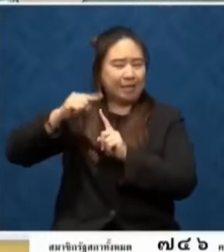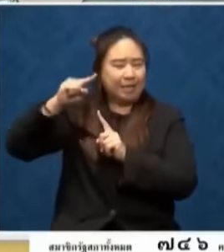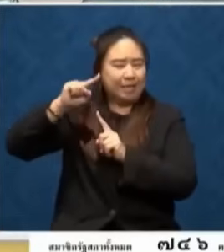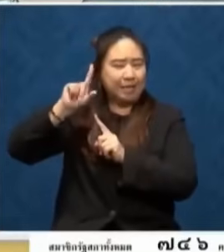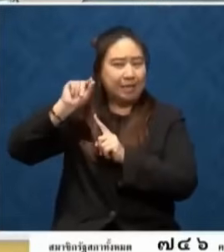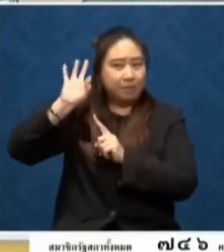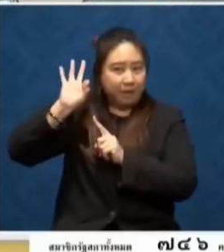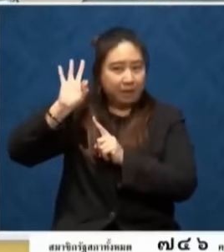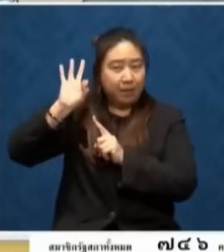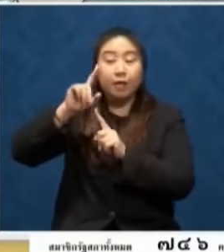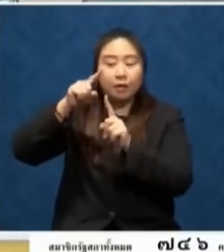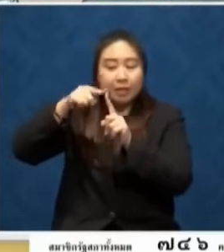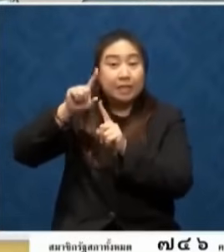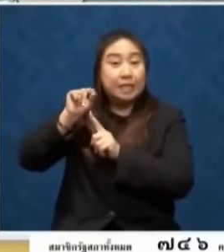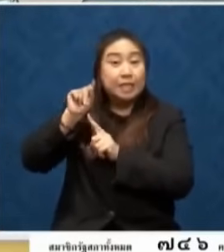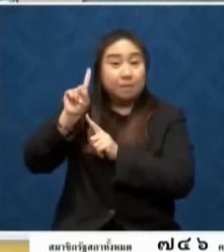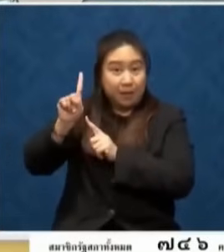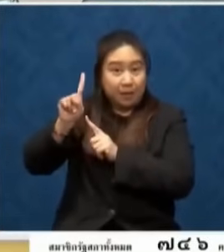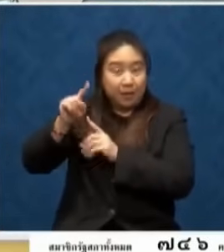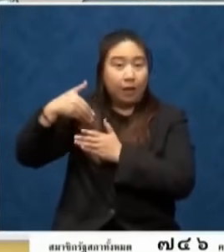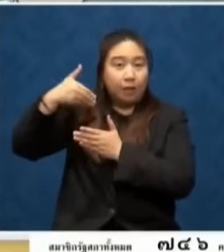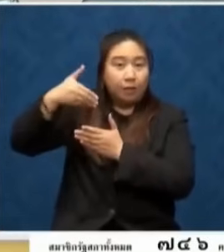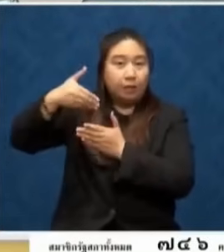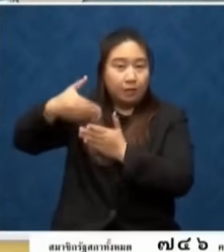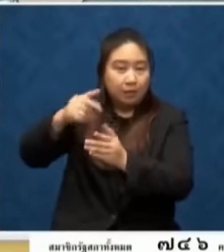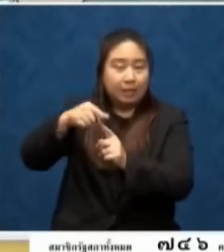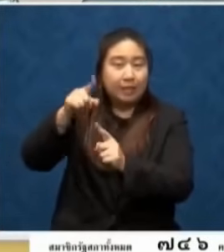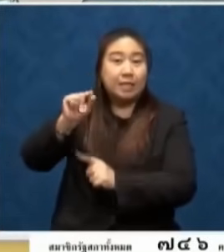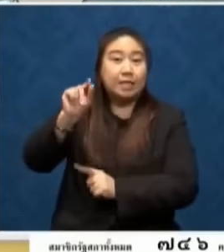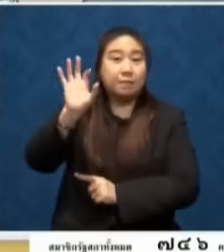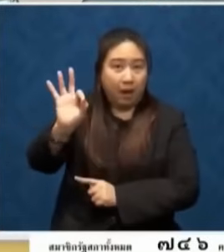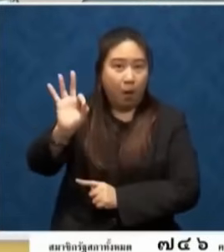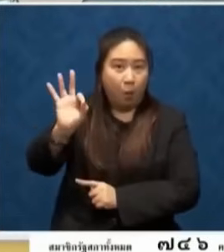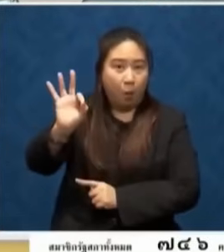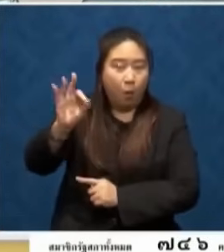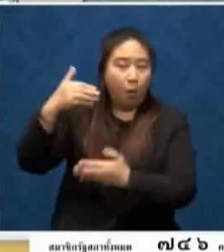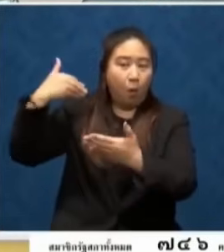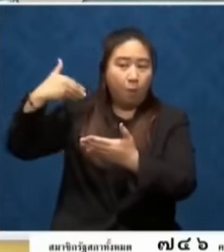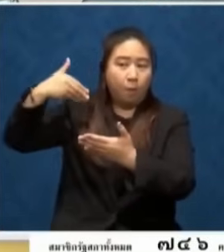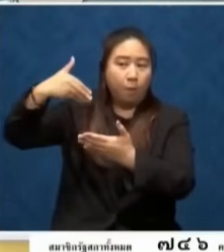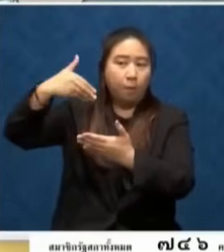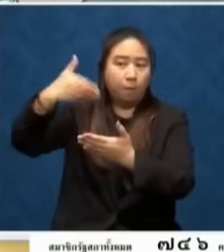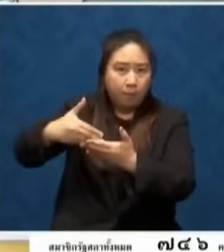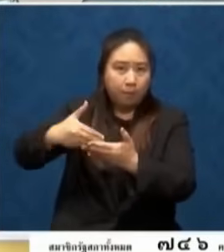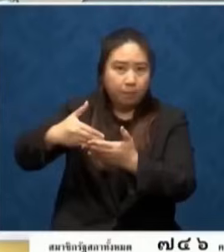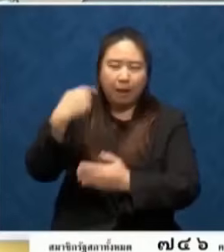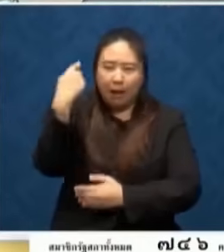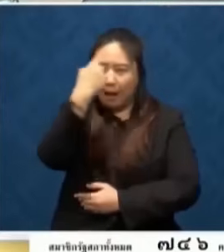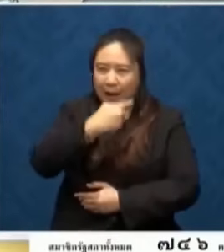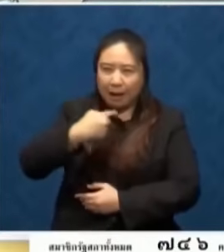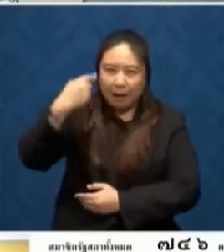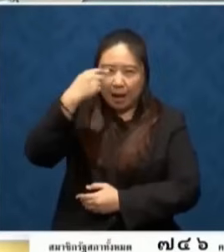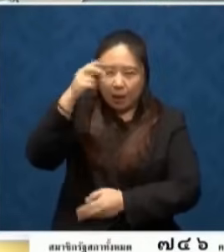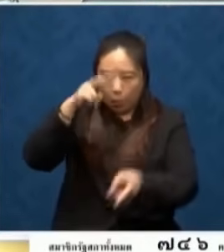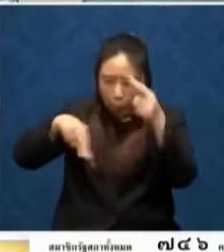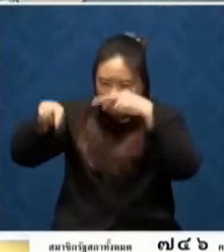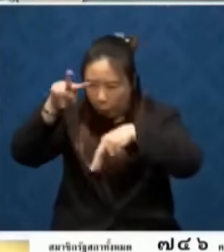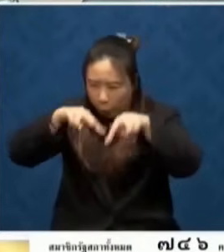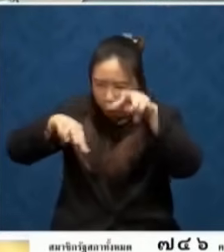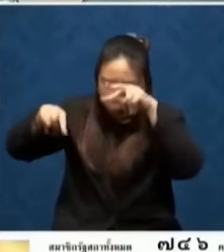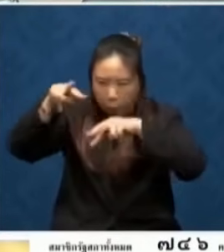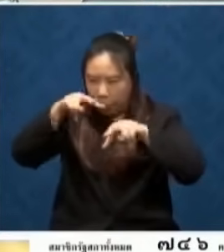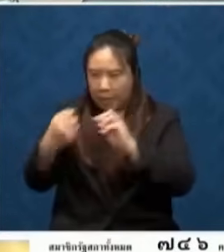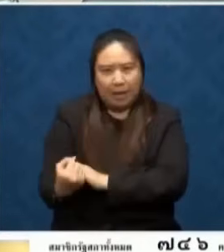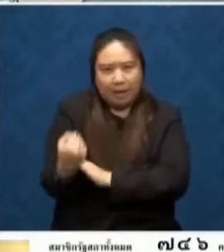ที่29ไม่มีใครโดนตรวจสอบเข้มข้นเหมือนอย่างคนที่